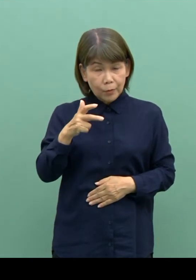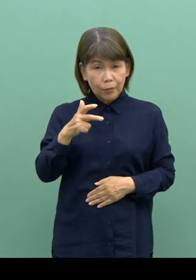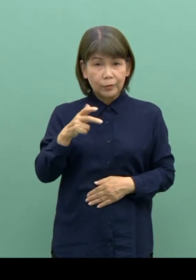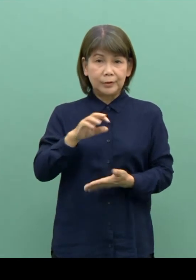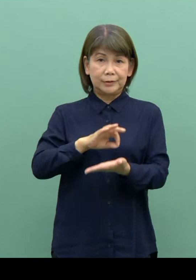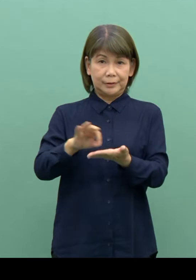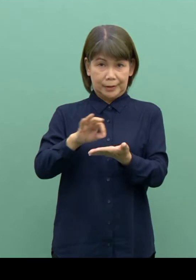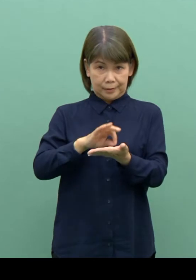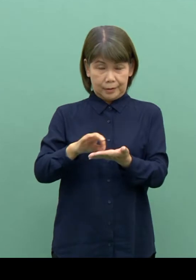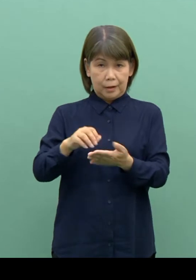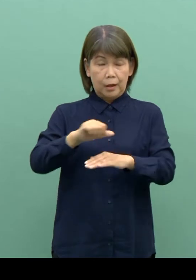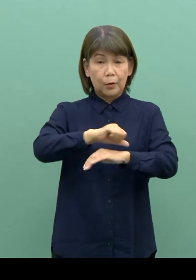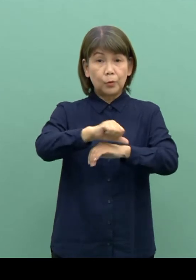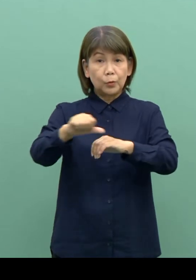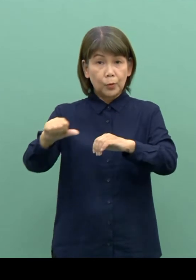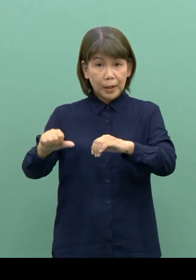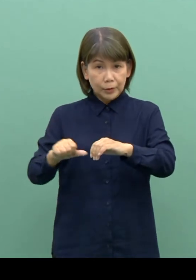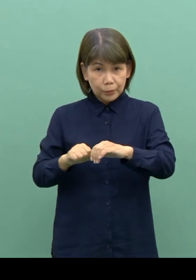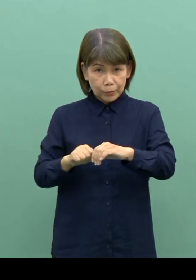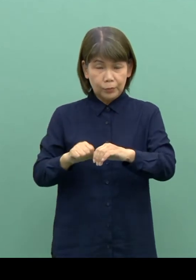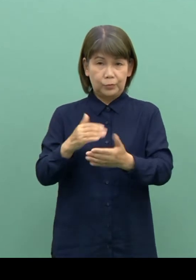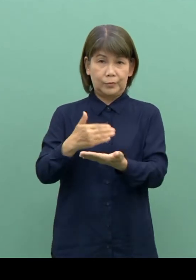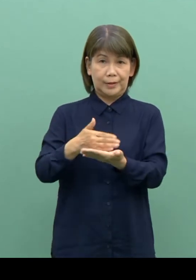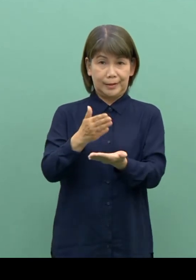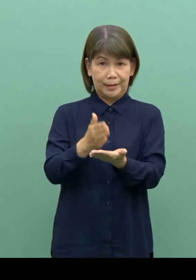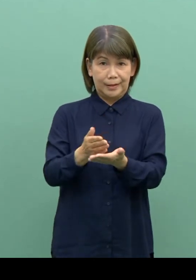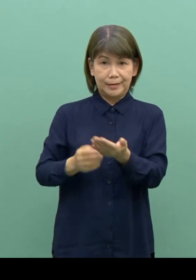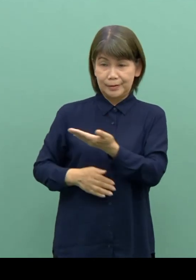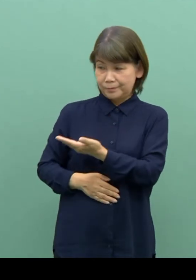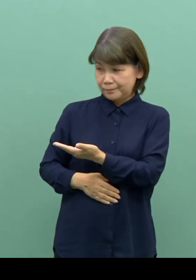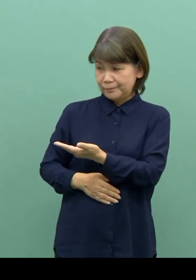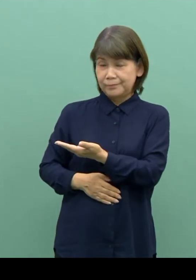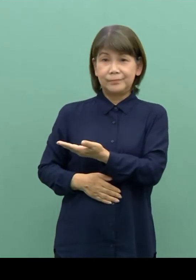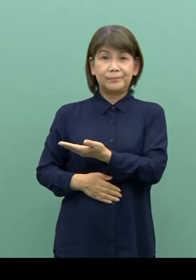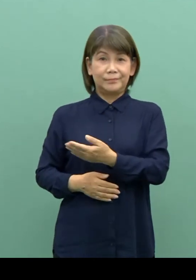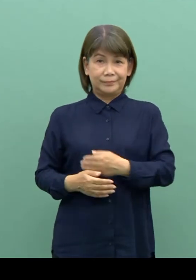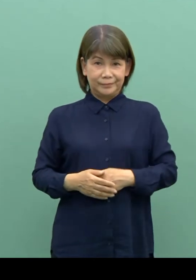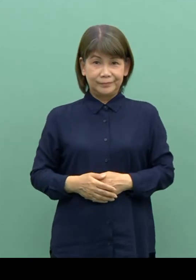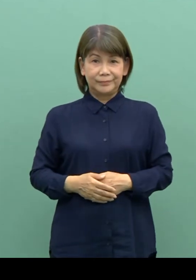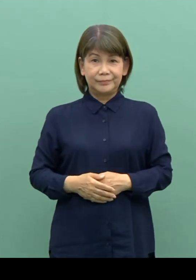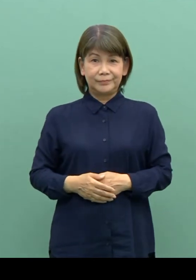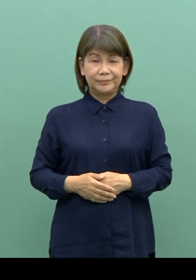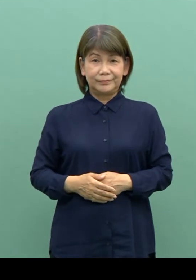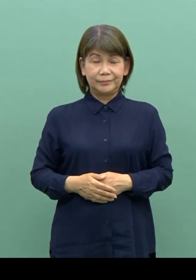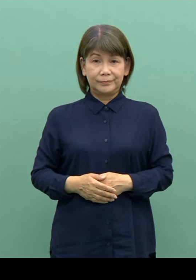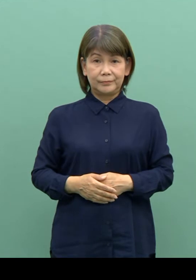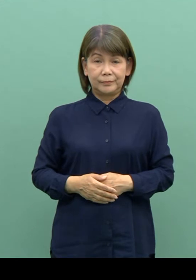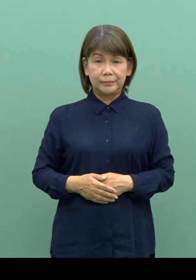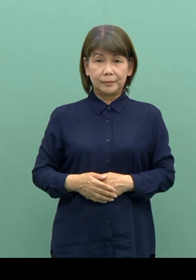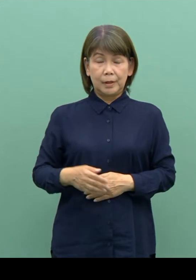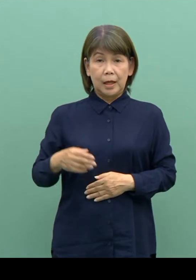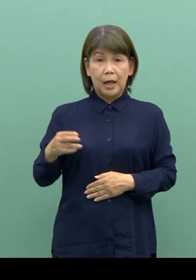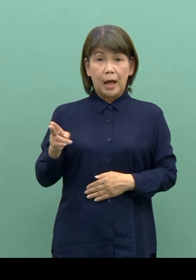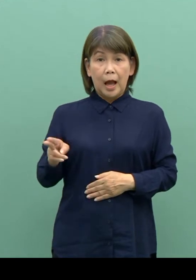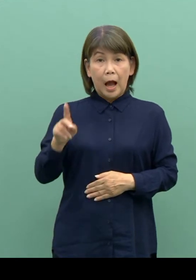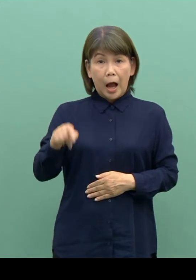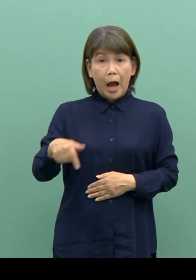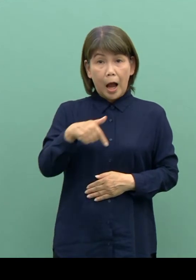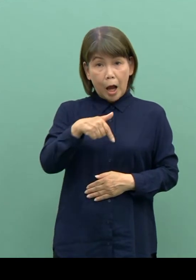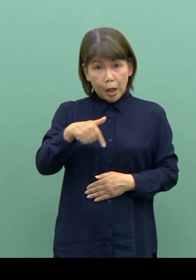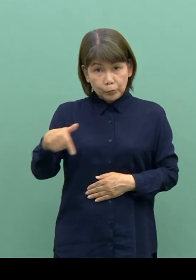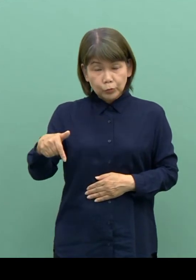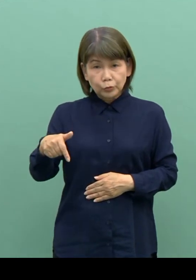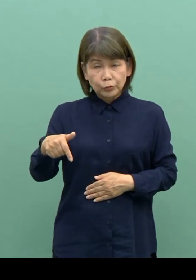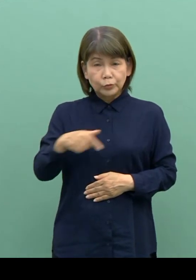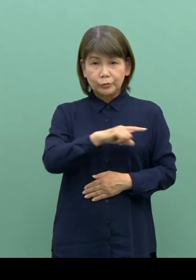塩がアクセントになっている五島列島チーズケーキ塩安納、ハーブと柑橘の爽や